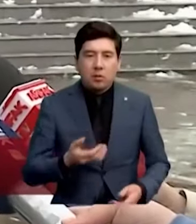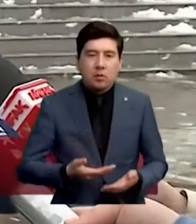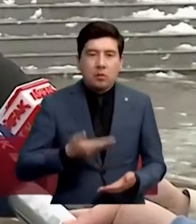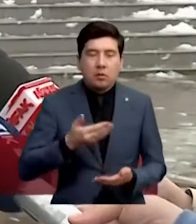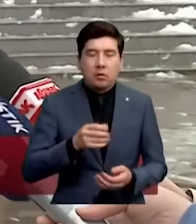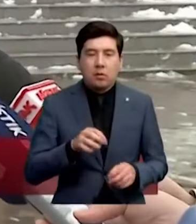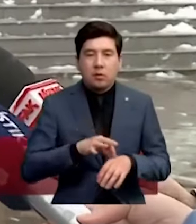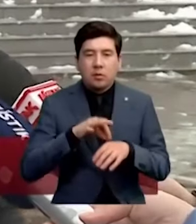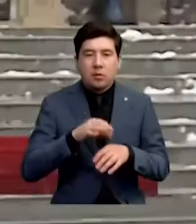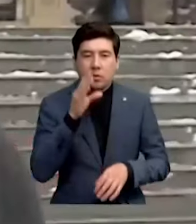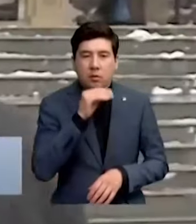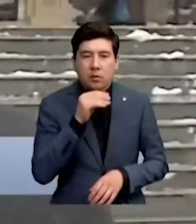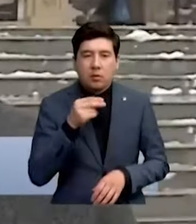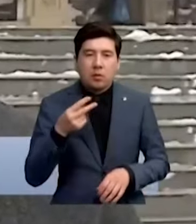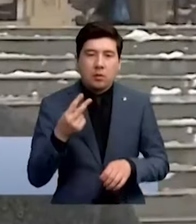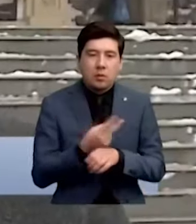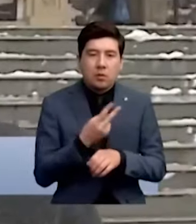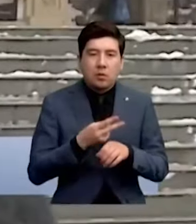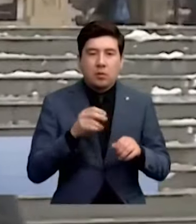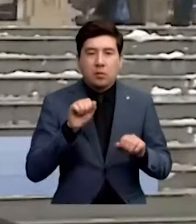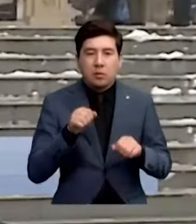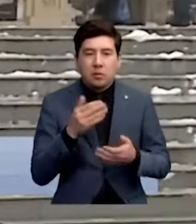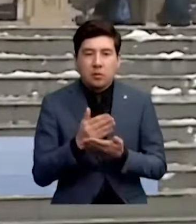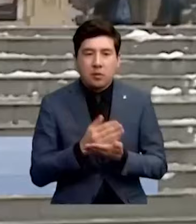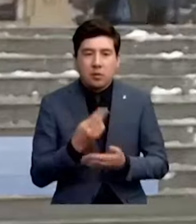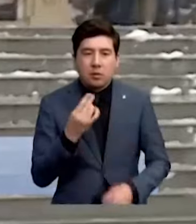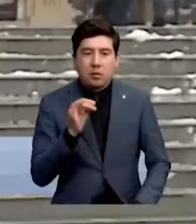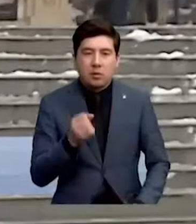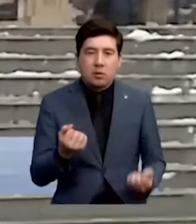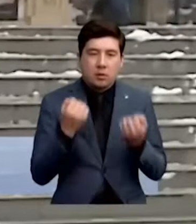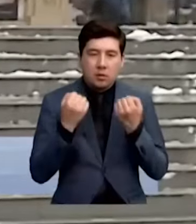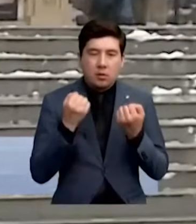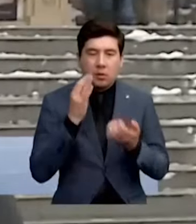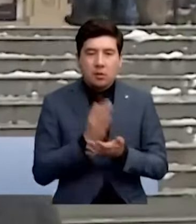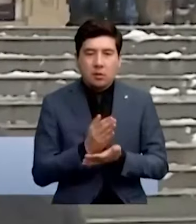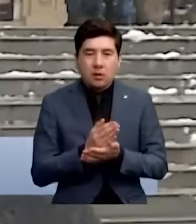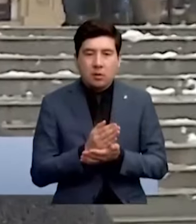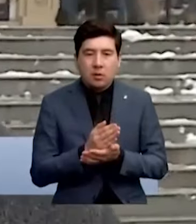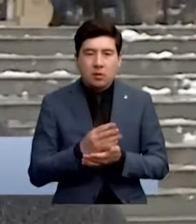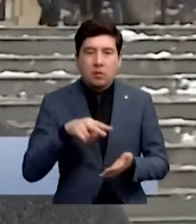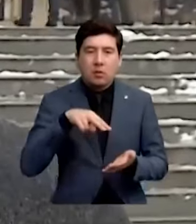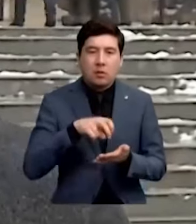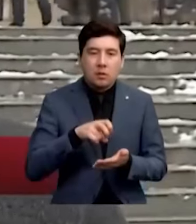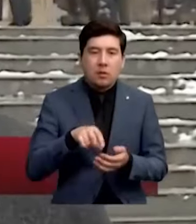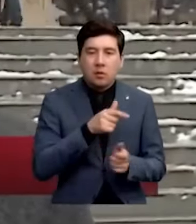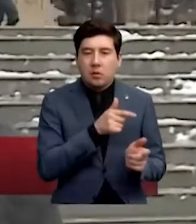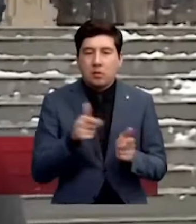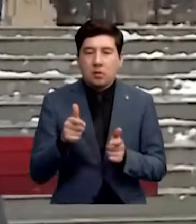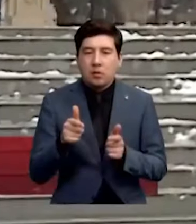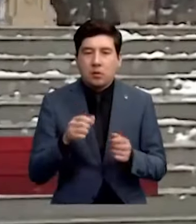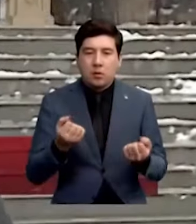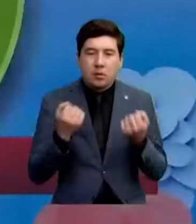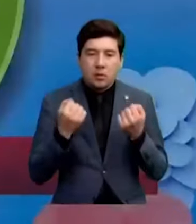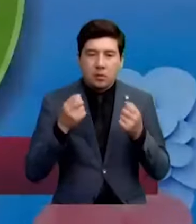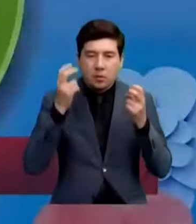қошқар алған, аудан шаштырған. Біздер циркте күні көтермек істейміз ғой. Біздің аяғымыз, физикамыз бәрі жақсы дайын. Қошқарды алып кетіп